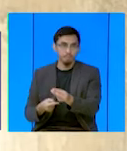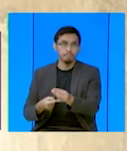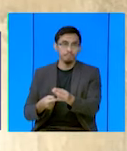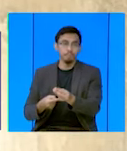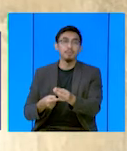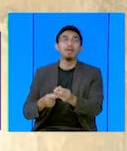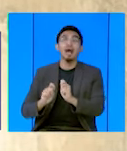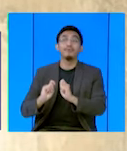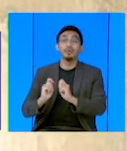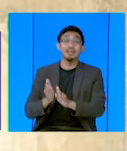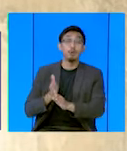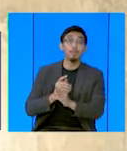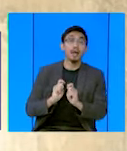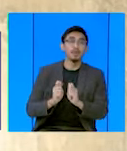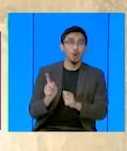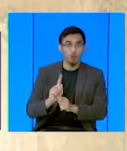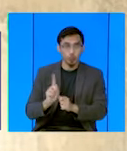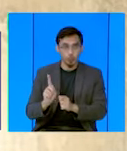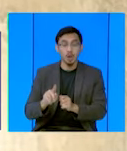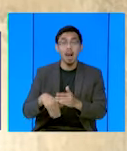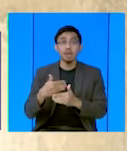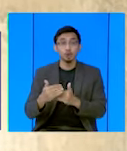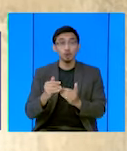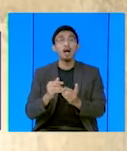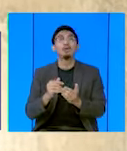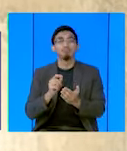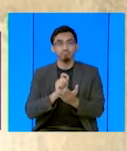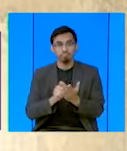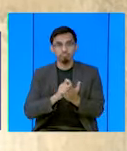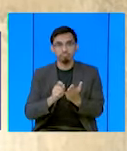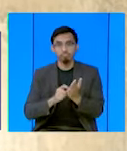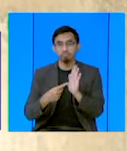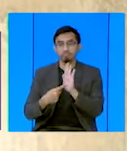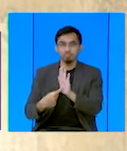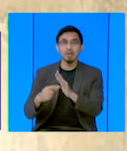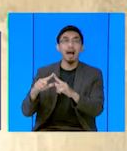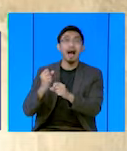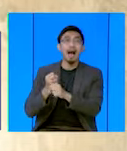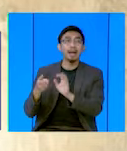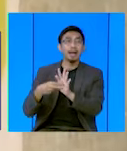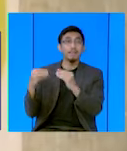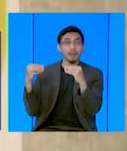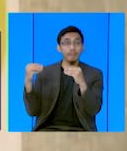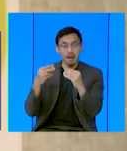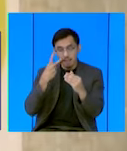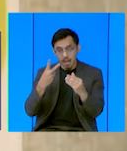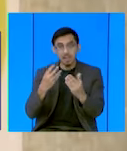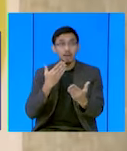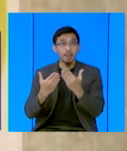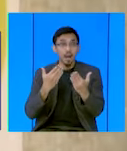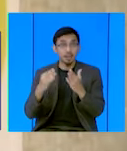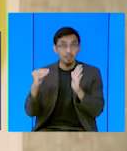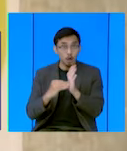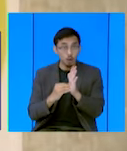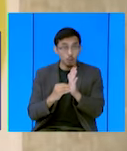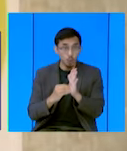dan pangkalan untuk nantinya data mereka disetorkan ke Pertamina dan tercatat dalam aplikasi khusus. Cara itu dilakukan